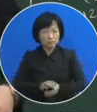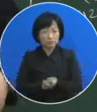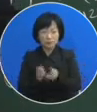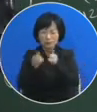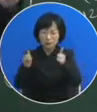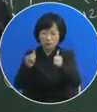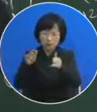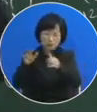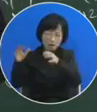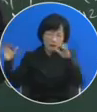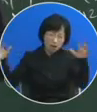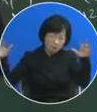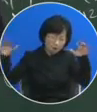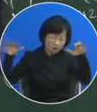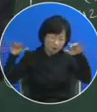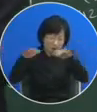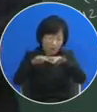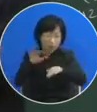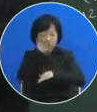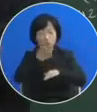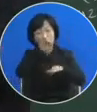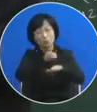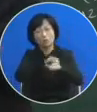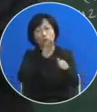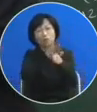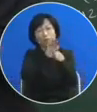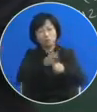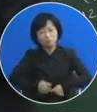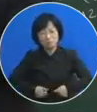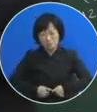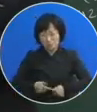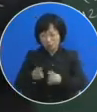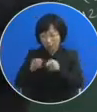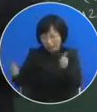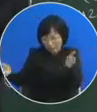훈련시키던 건 아니다. That we need to train our workers. No, that's not it. 그래